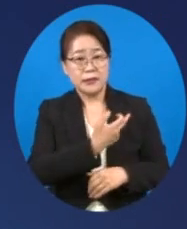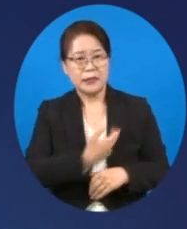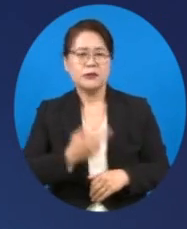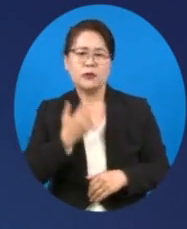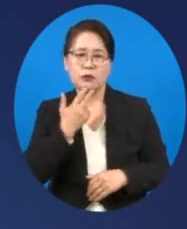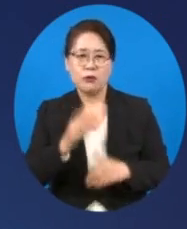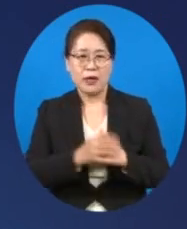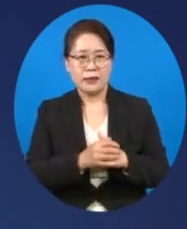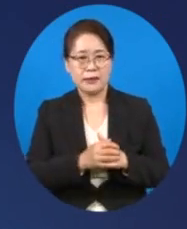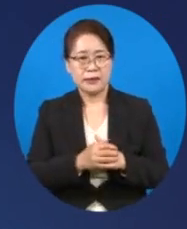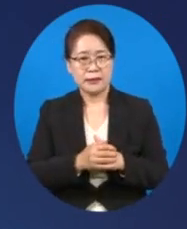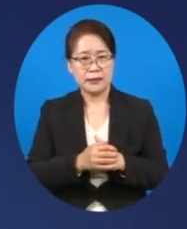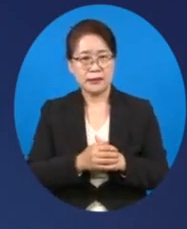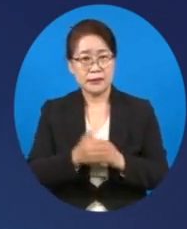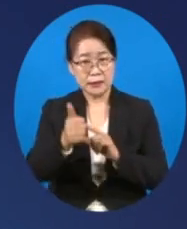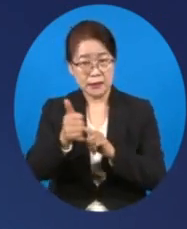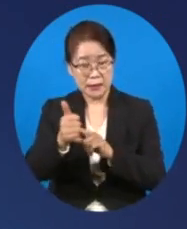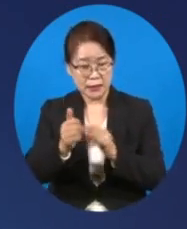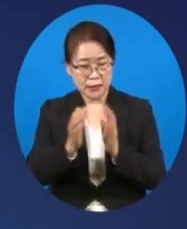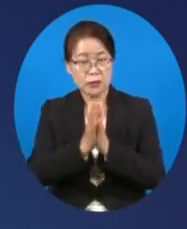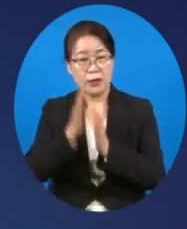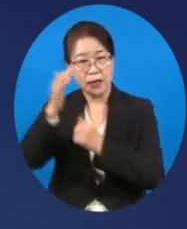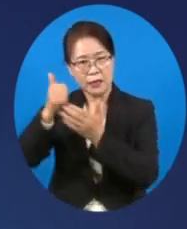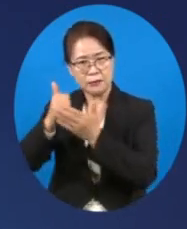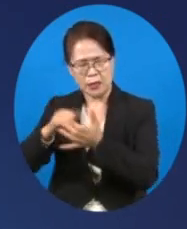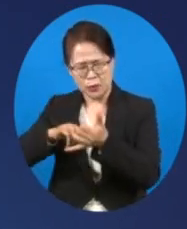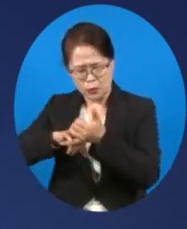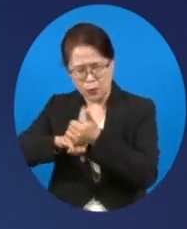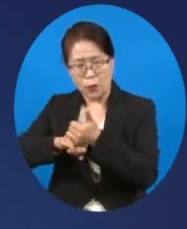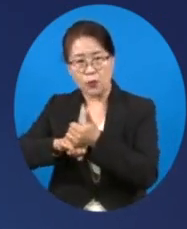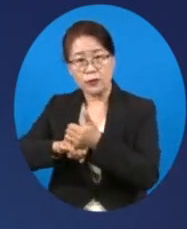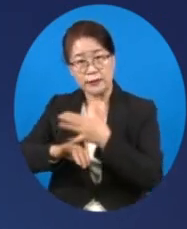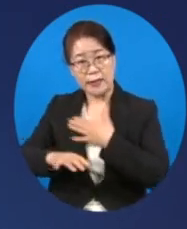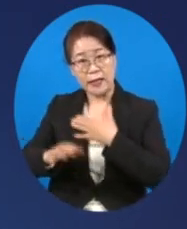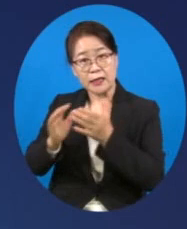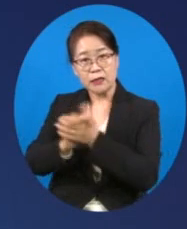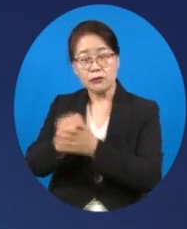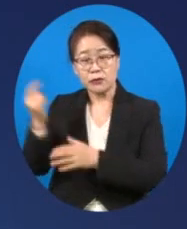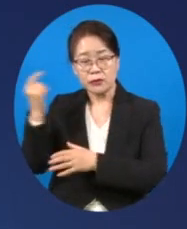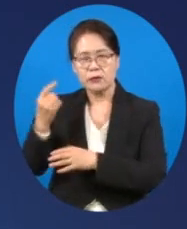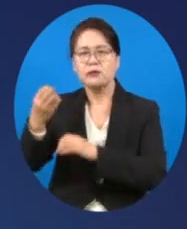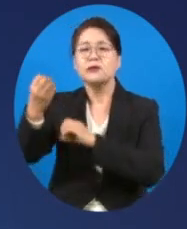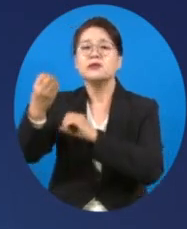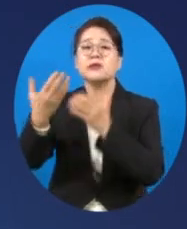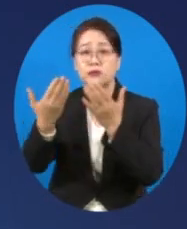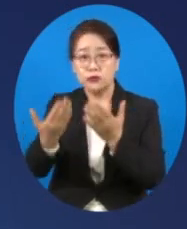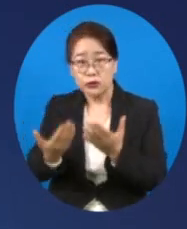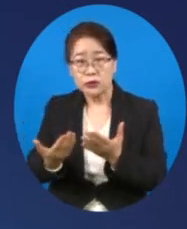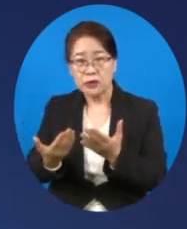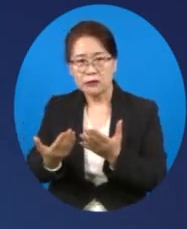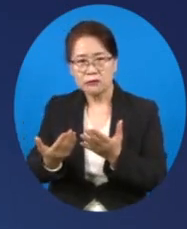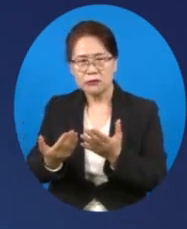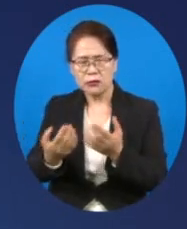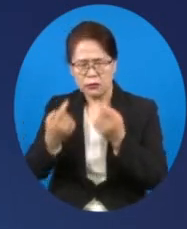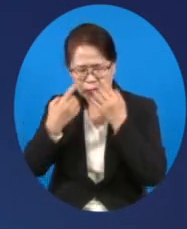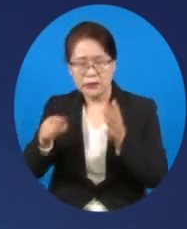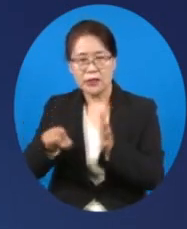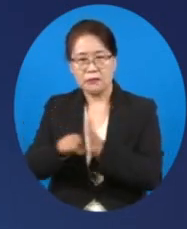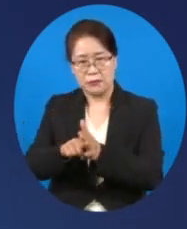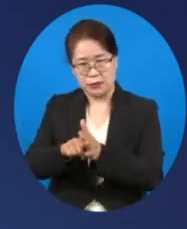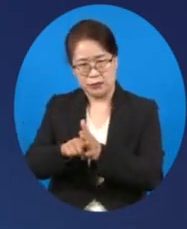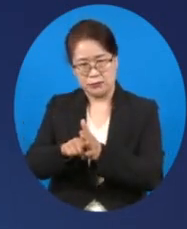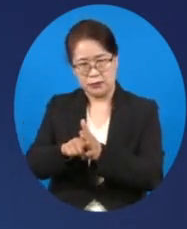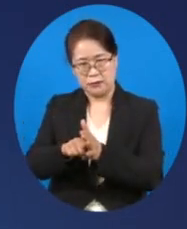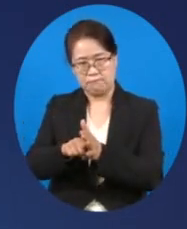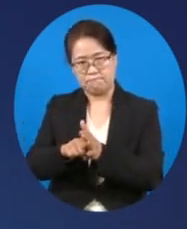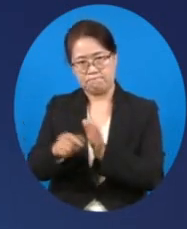사도 요한은요 내가 기도하면 하나님의 반드시 내 기도를 들으시고 응답하신다는 이런 확신이